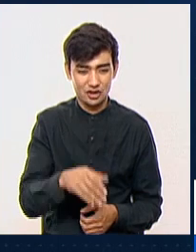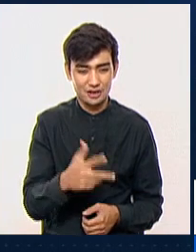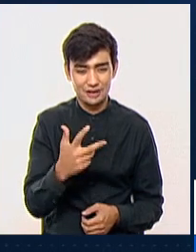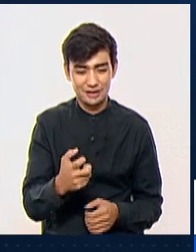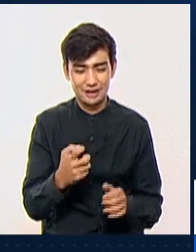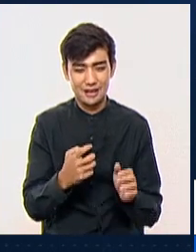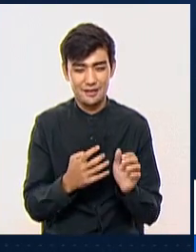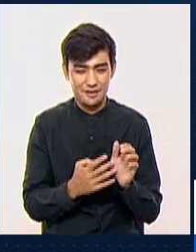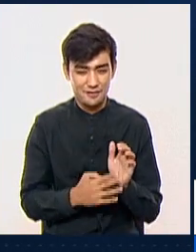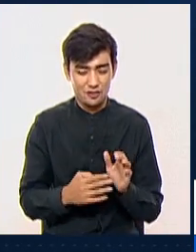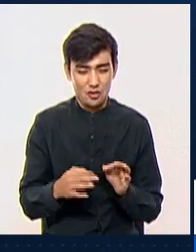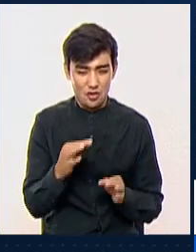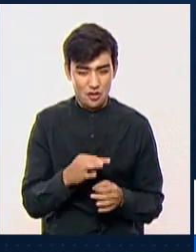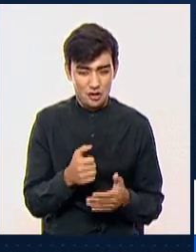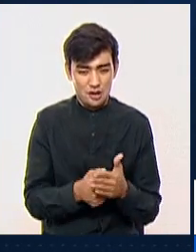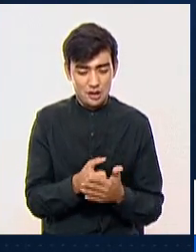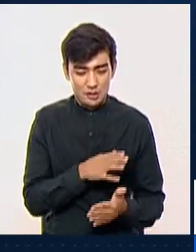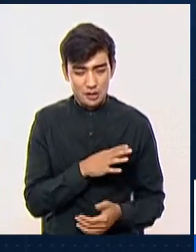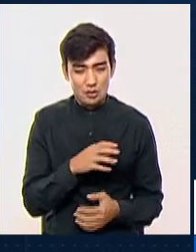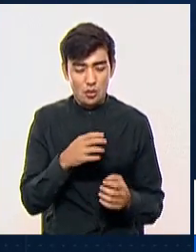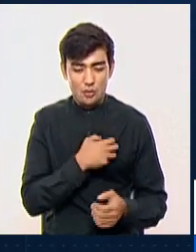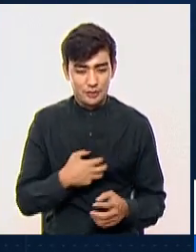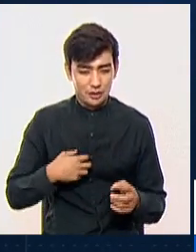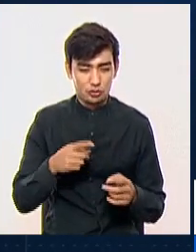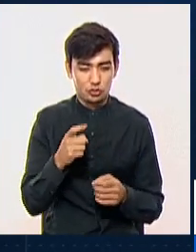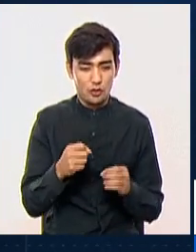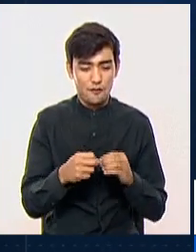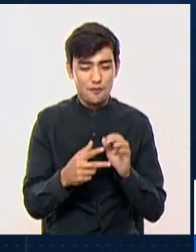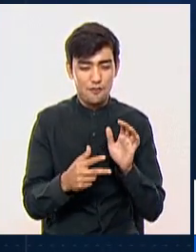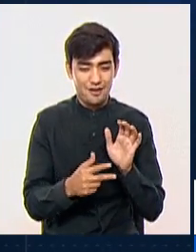121314 қол жинапты. Комиссия мүшелері тексерілген қолдардың